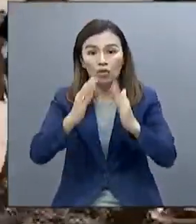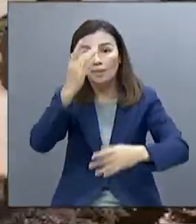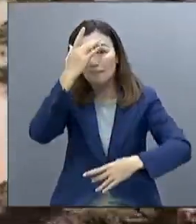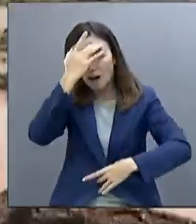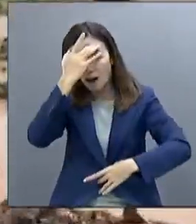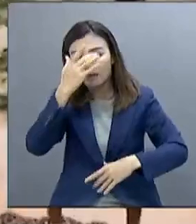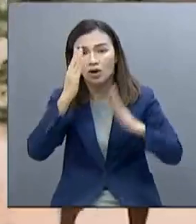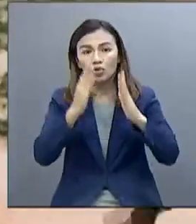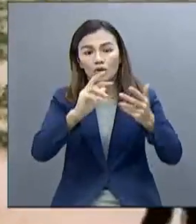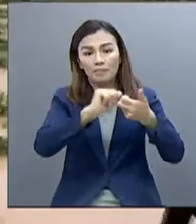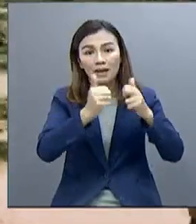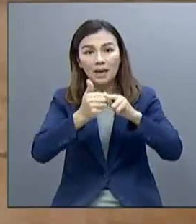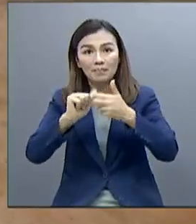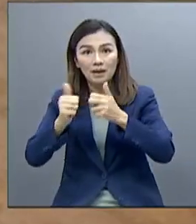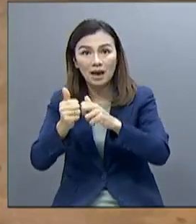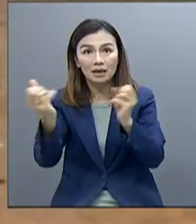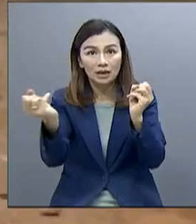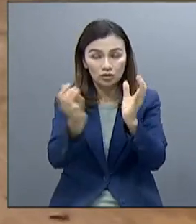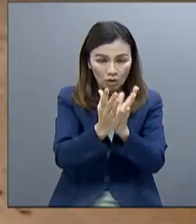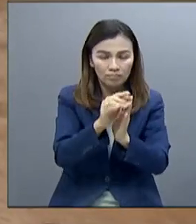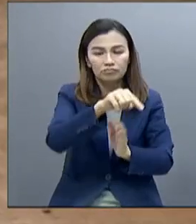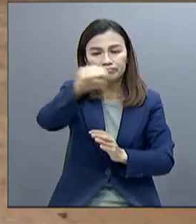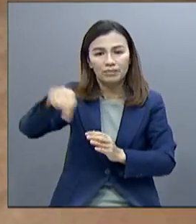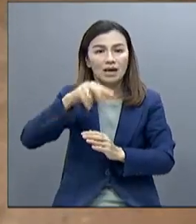ที่ประสบภัยที่ยังได้รับผลกระทบจากพื้น